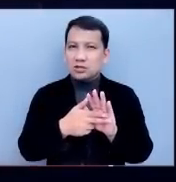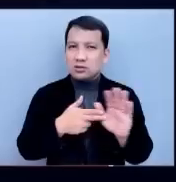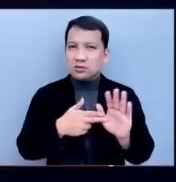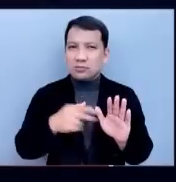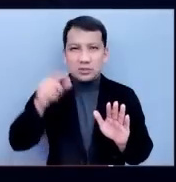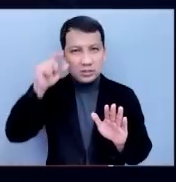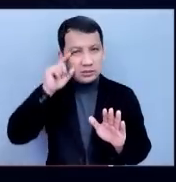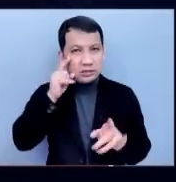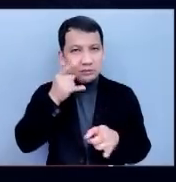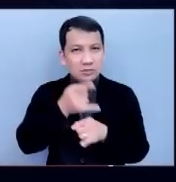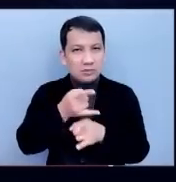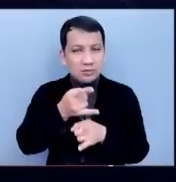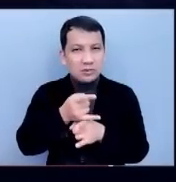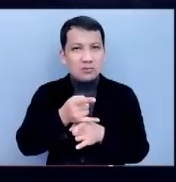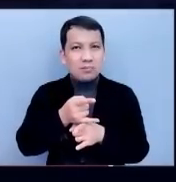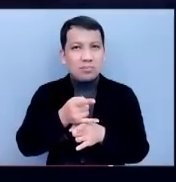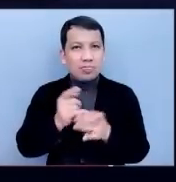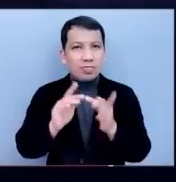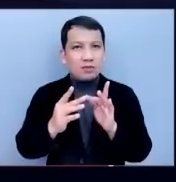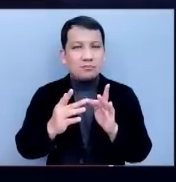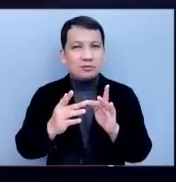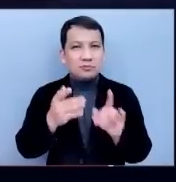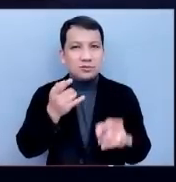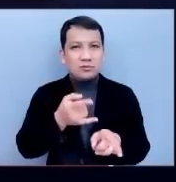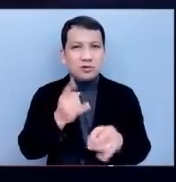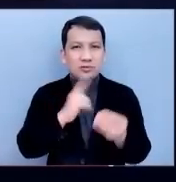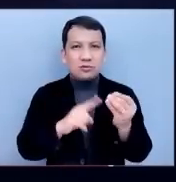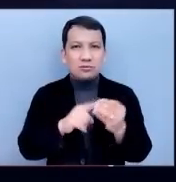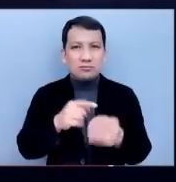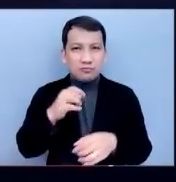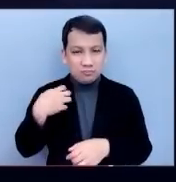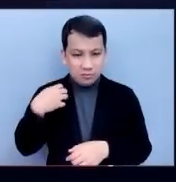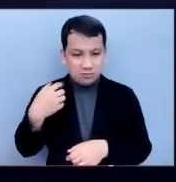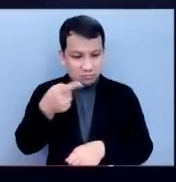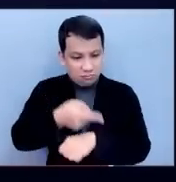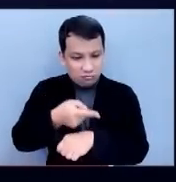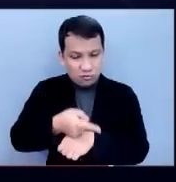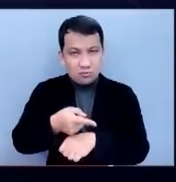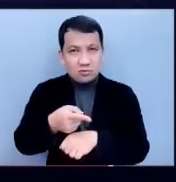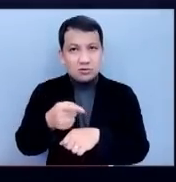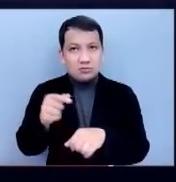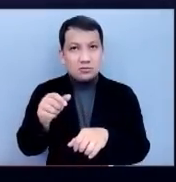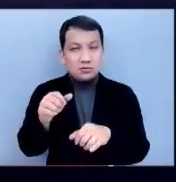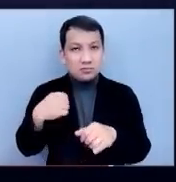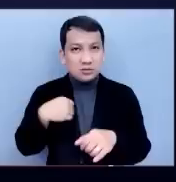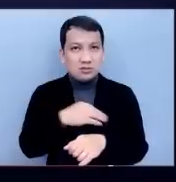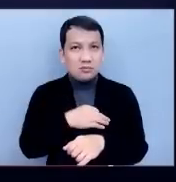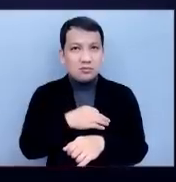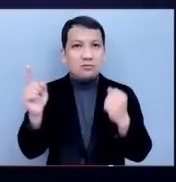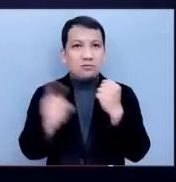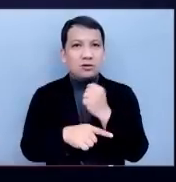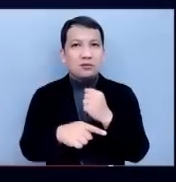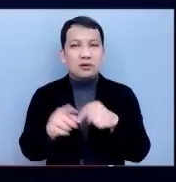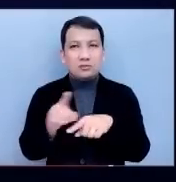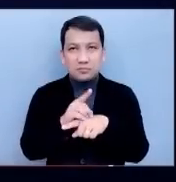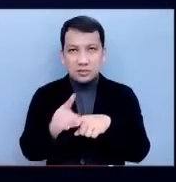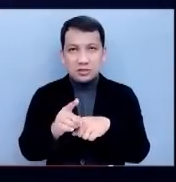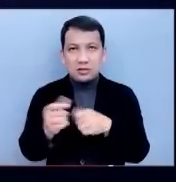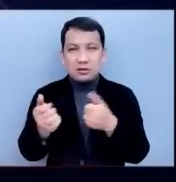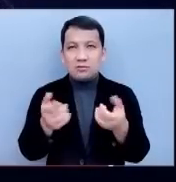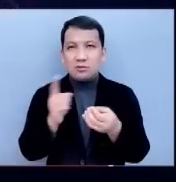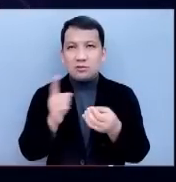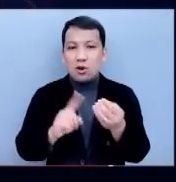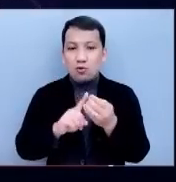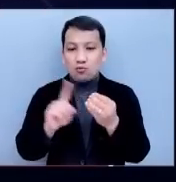gender-based bullying, cyber-bullying, at pananakot ng boss sa mga empleyado. Papatawan ng disciplinary actions ang